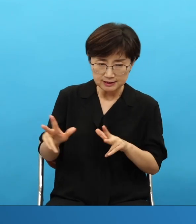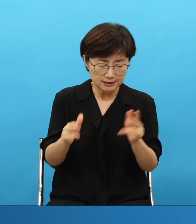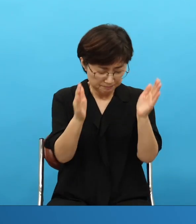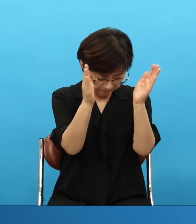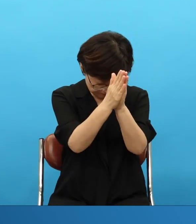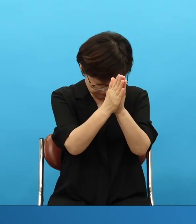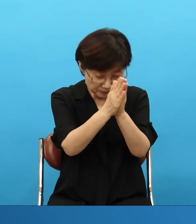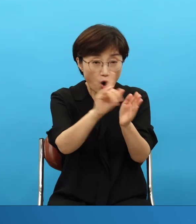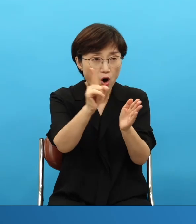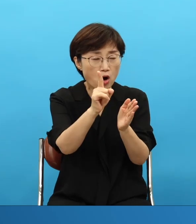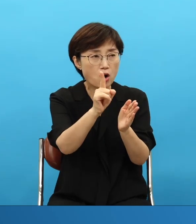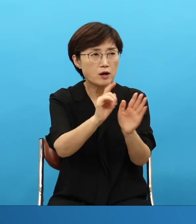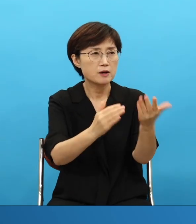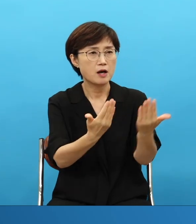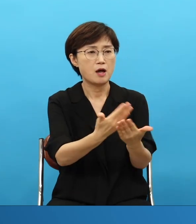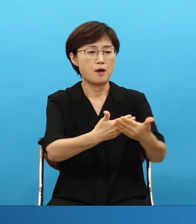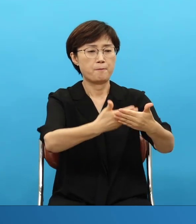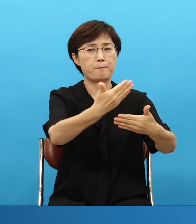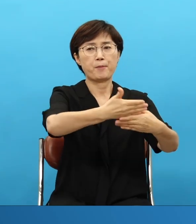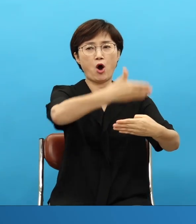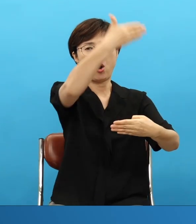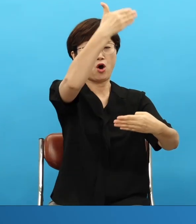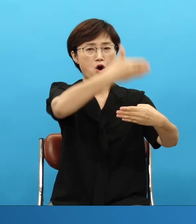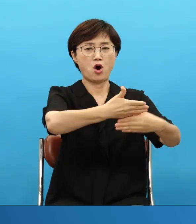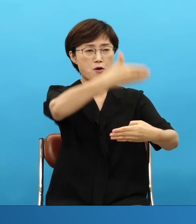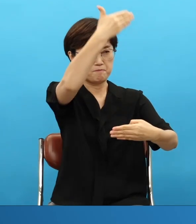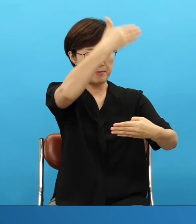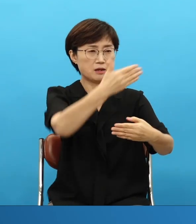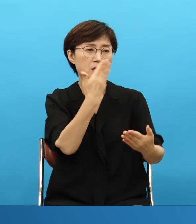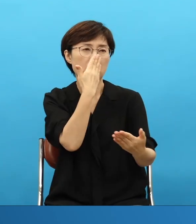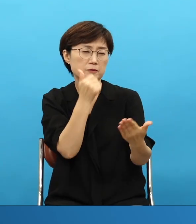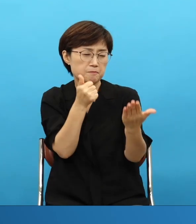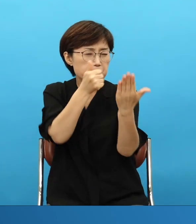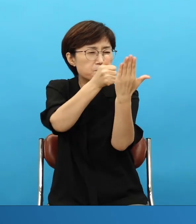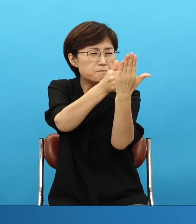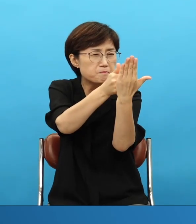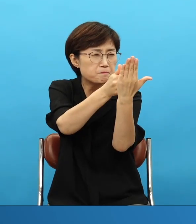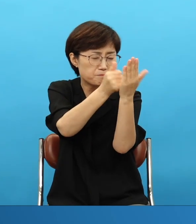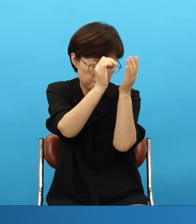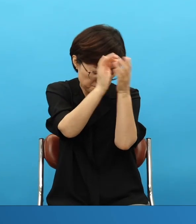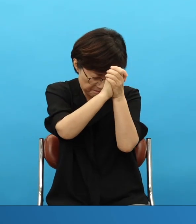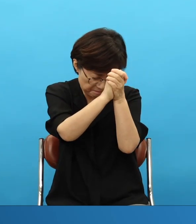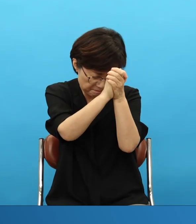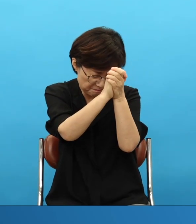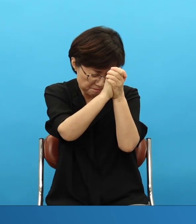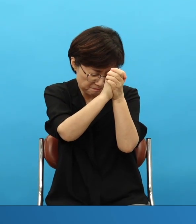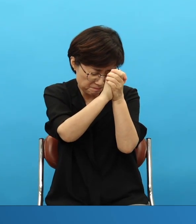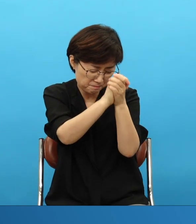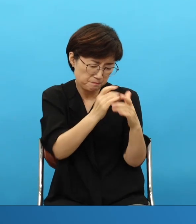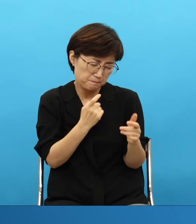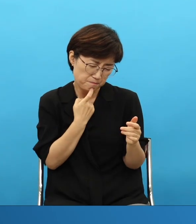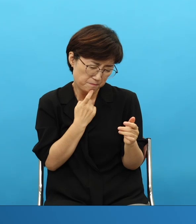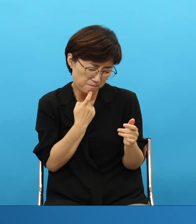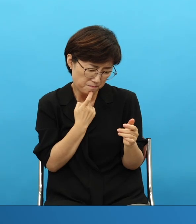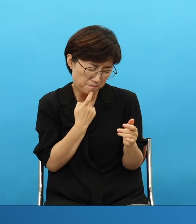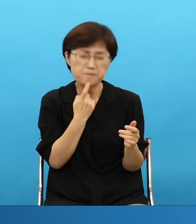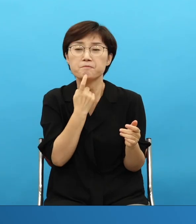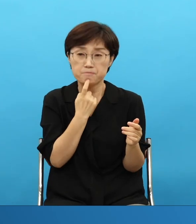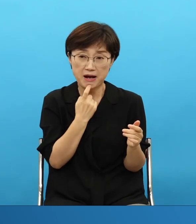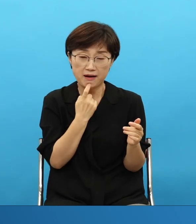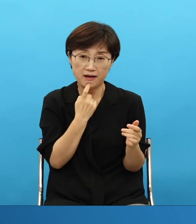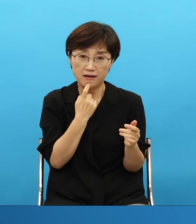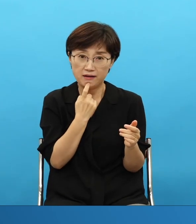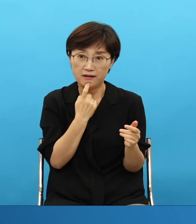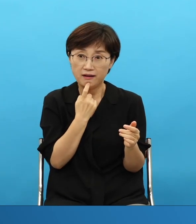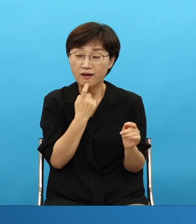낯을 벽으로 향하여 And King Hezekiah, he faced toward the wall. 무슨 일이 벌어졌습니까? What